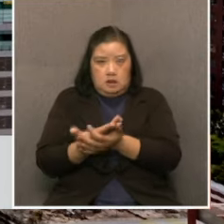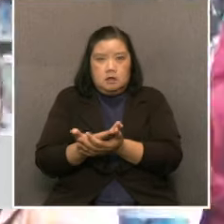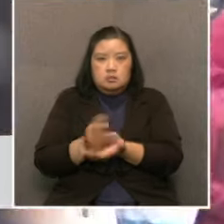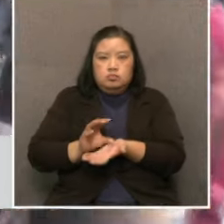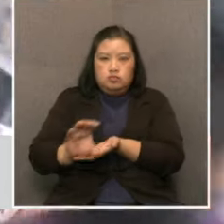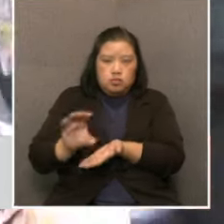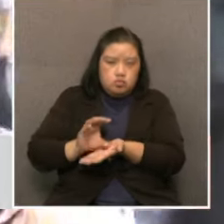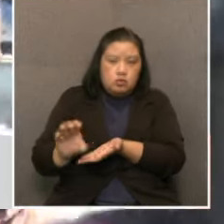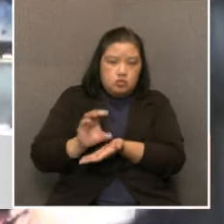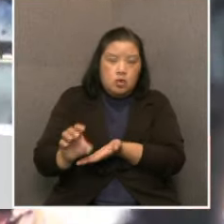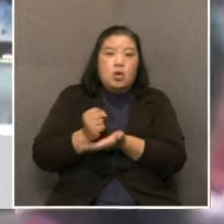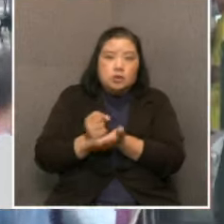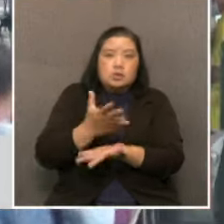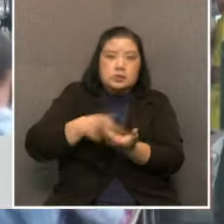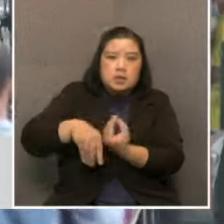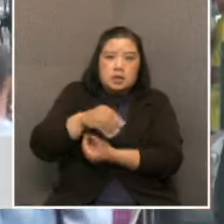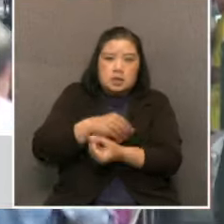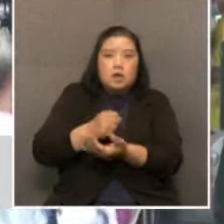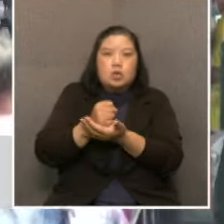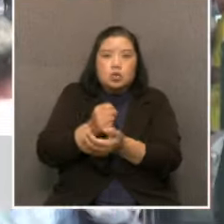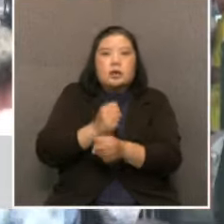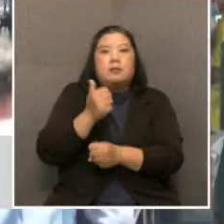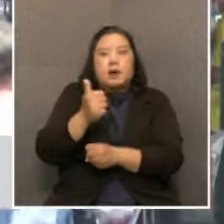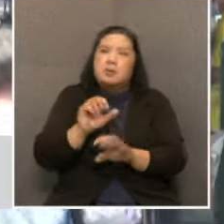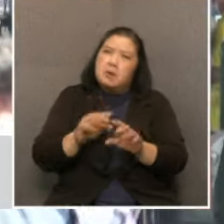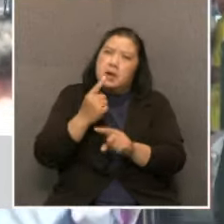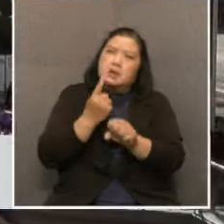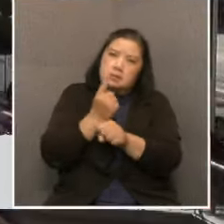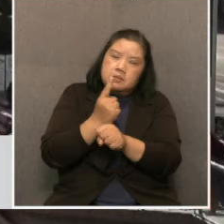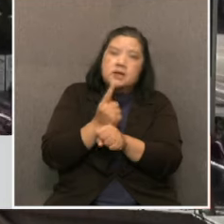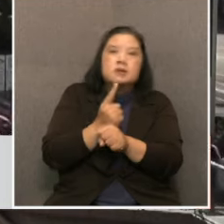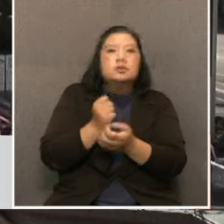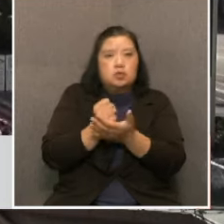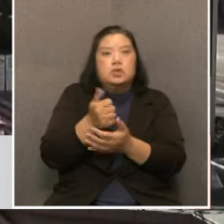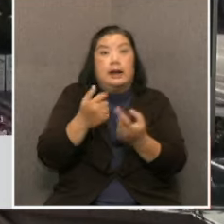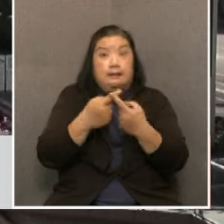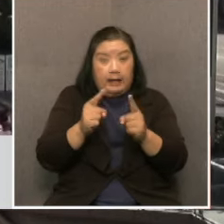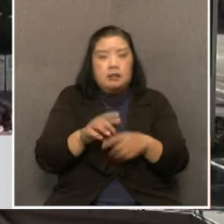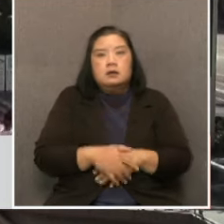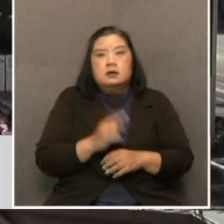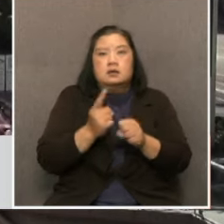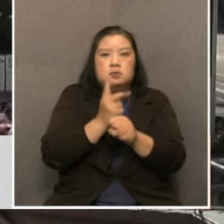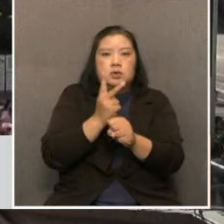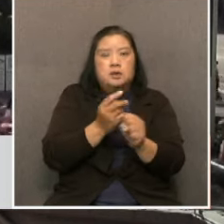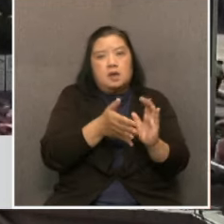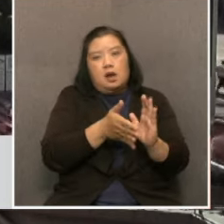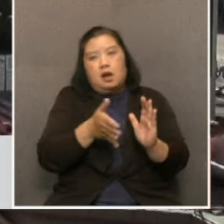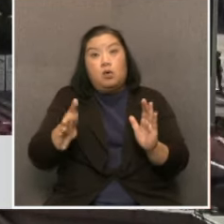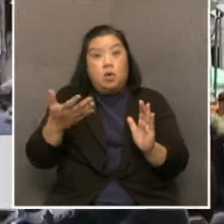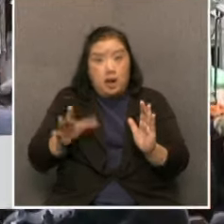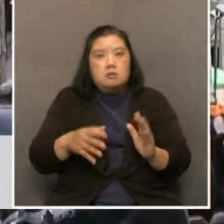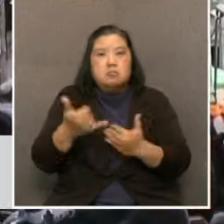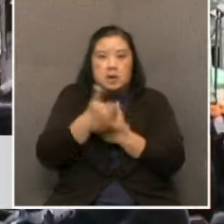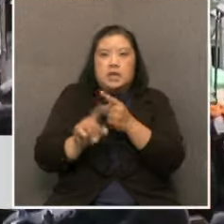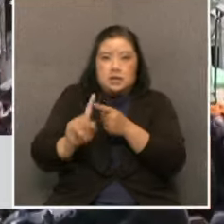องไปในช่วงแรกระยะสั้นภายในปีนึงไม่ถึงปีแต่ระยะกลางเนี่ยหลายประเทศรวมทั้งประเทศไทยเนี่ยจะต้องท